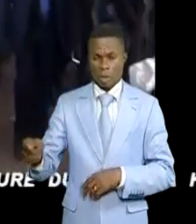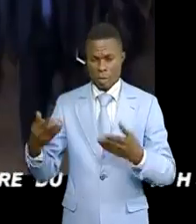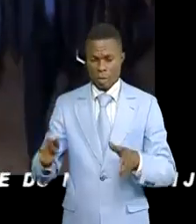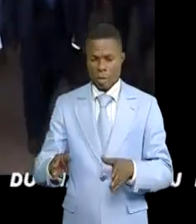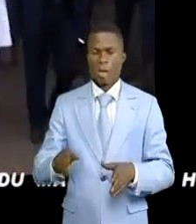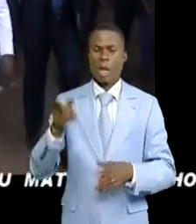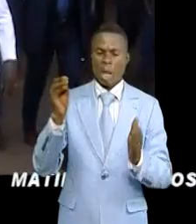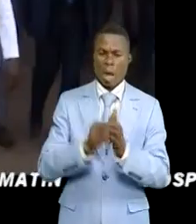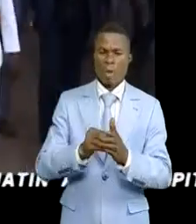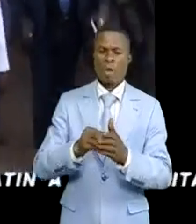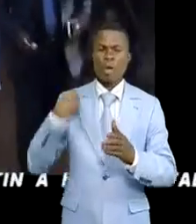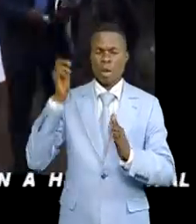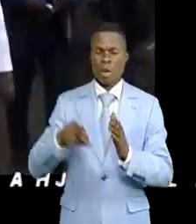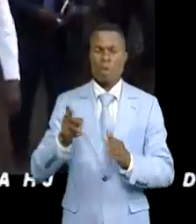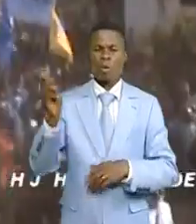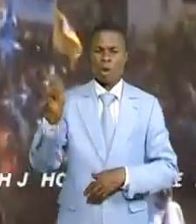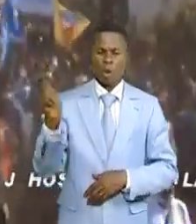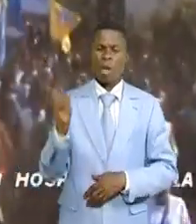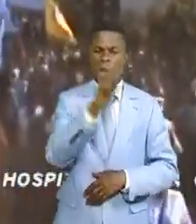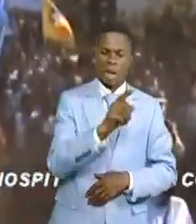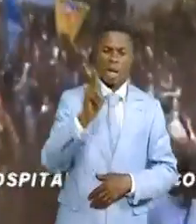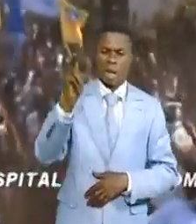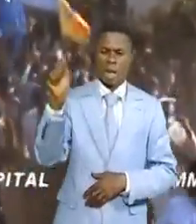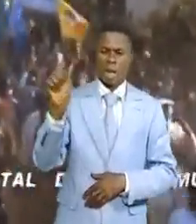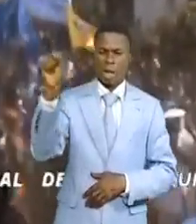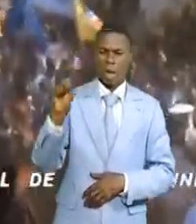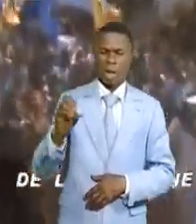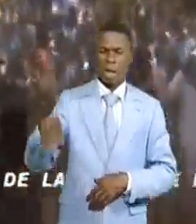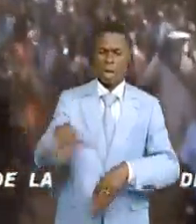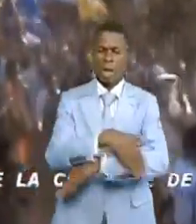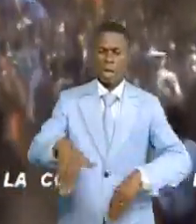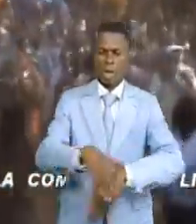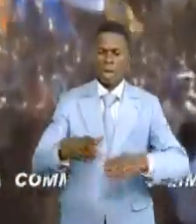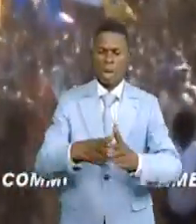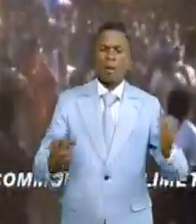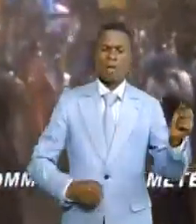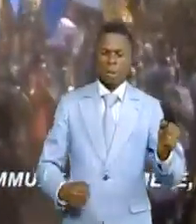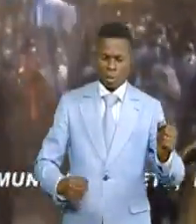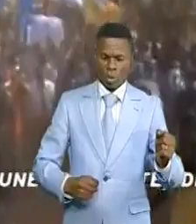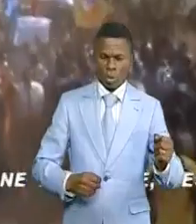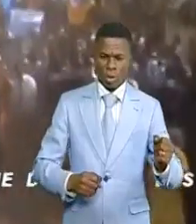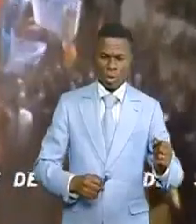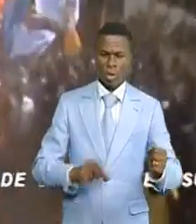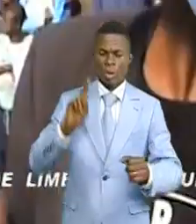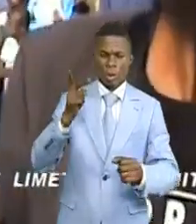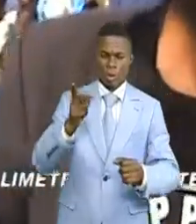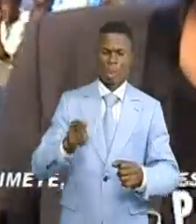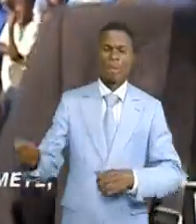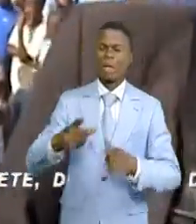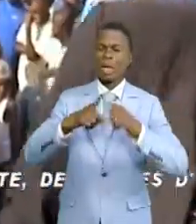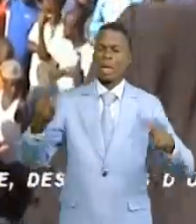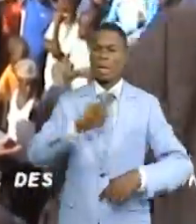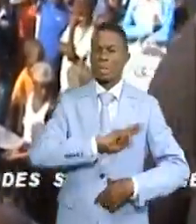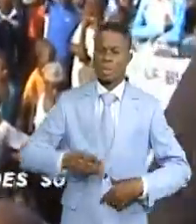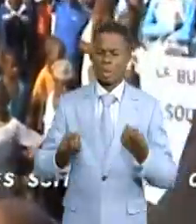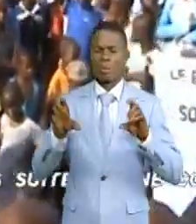1 du Kwango s'est rendu à Kasongolunda, territoire frontalier avec l'Angola et deuxième grand territoire de la